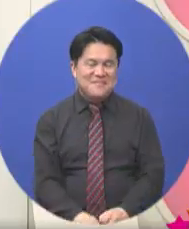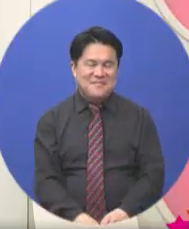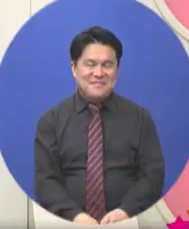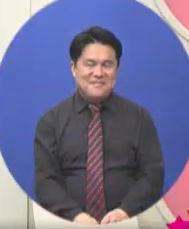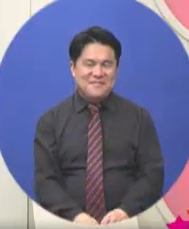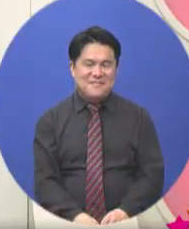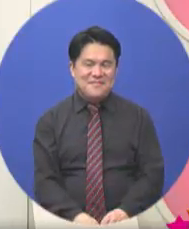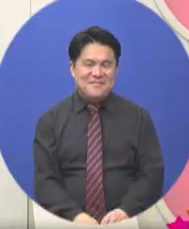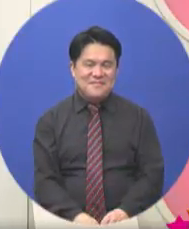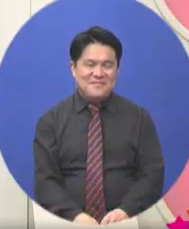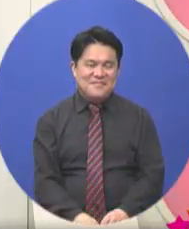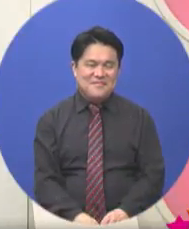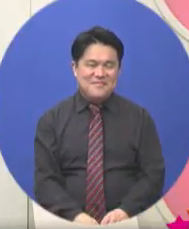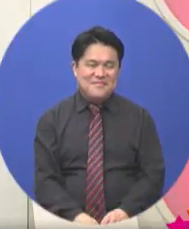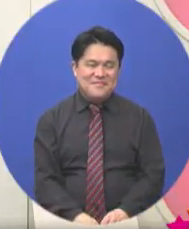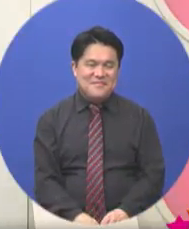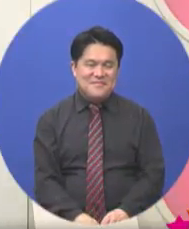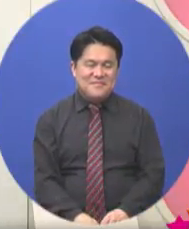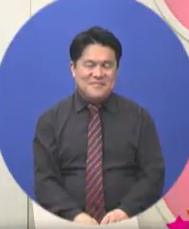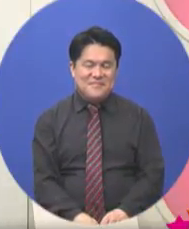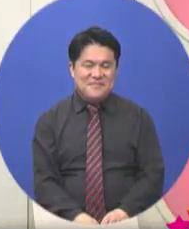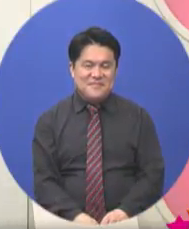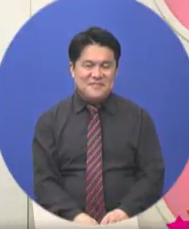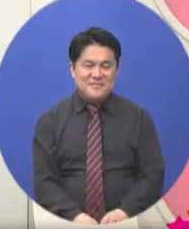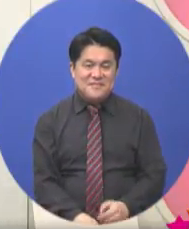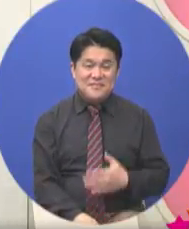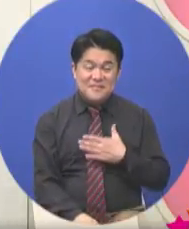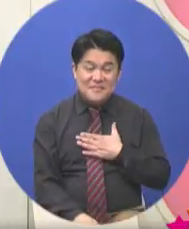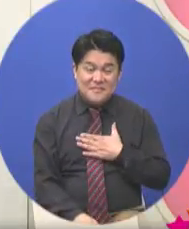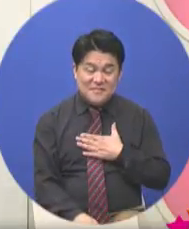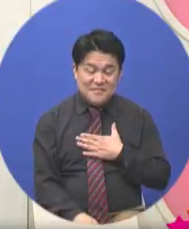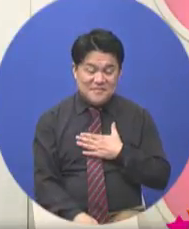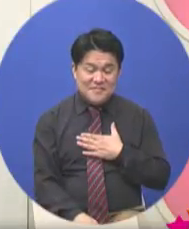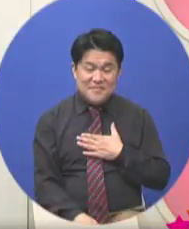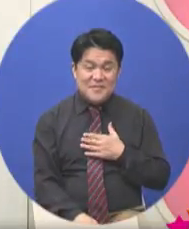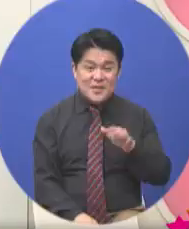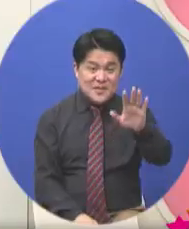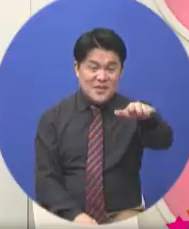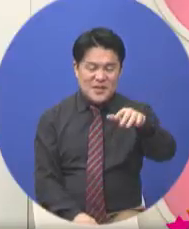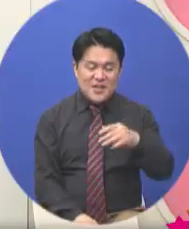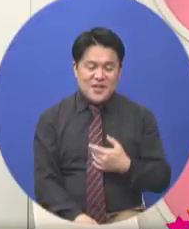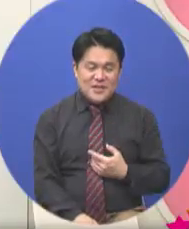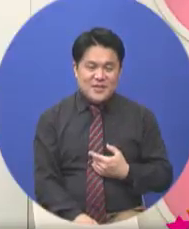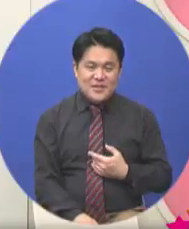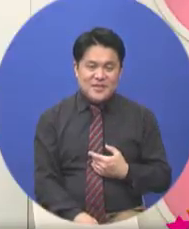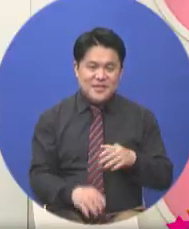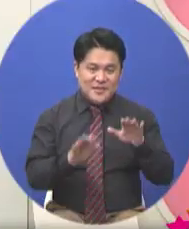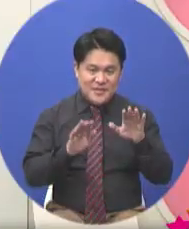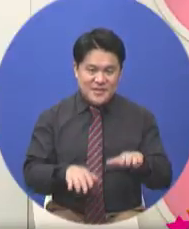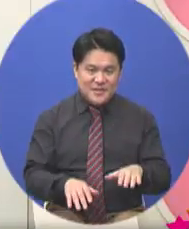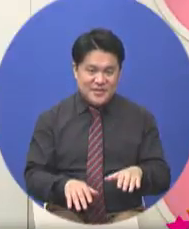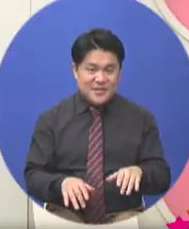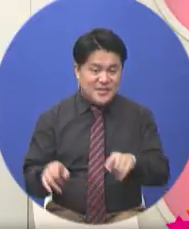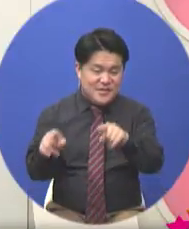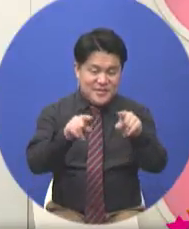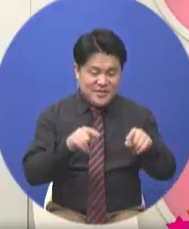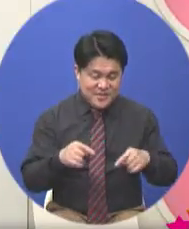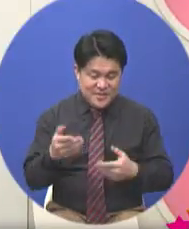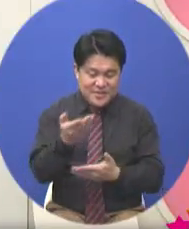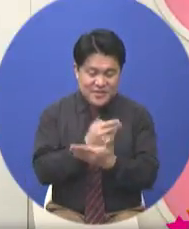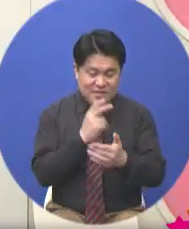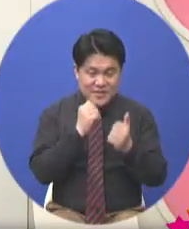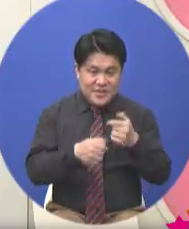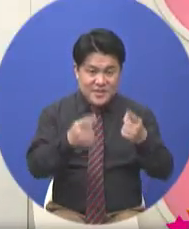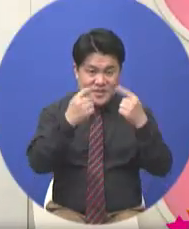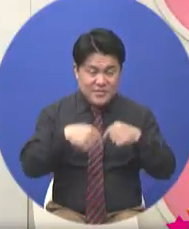것 같았어요. 어쨌든 박훈님, 저희랑 이렇게 생방송 전국 나눔 노래자랑에 참여하신